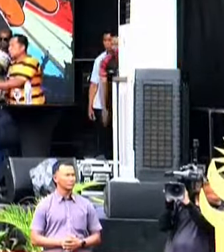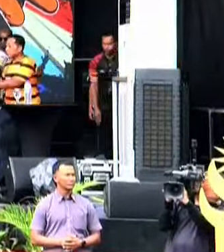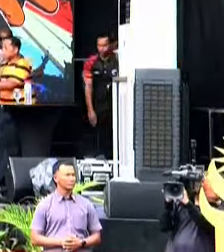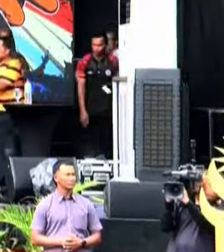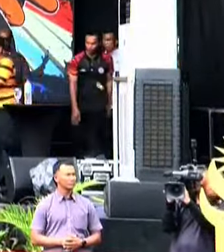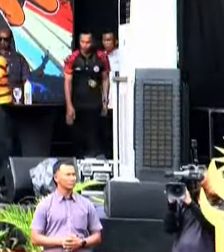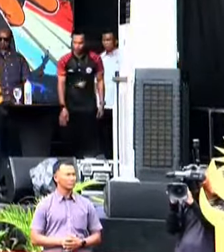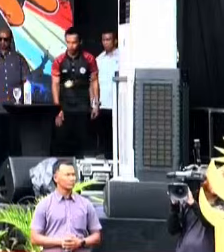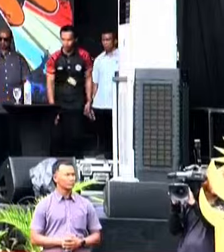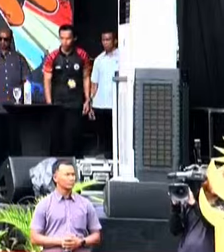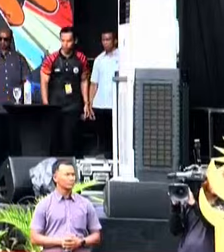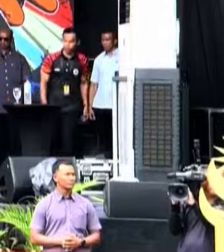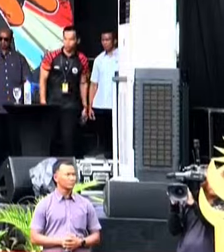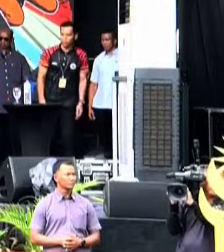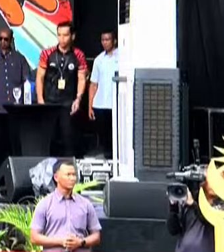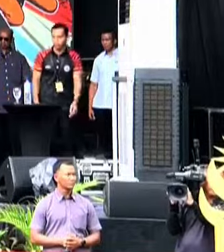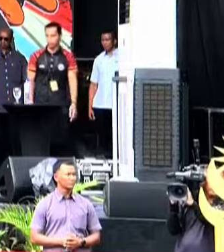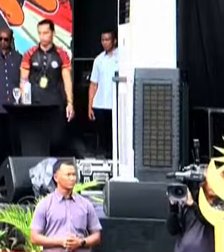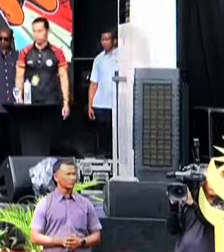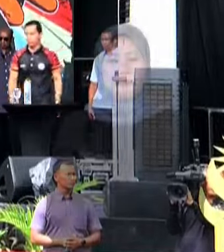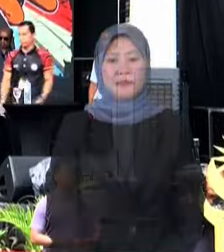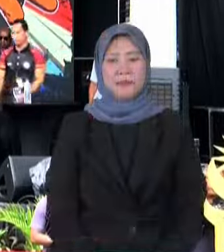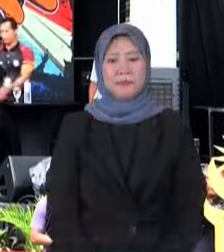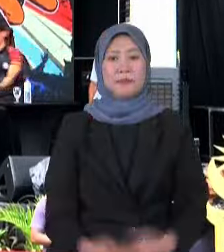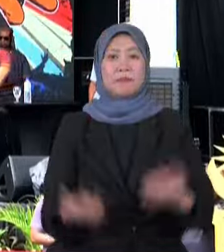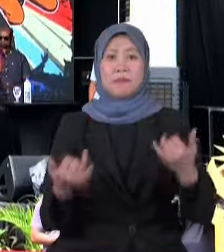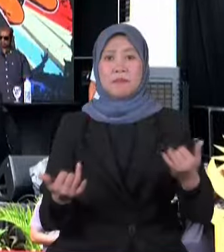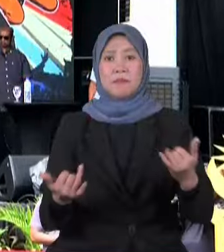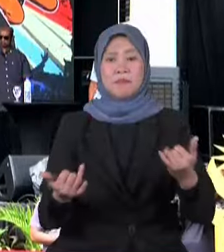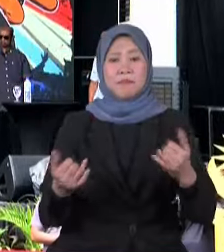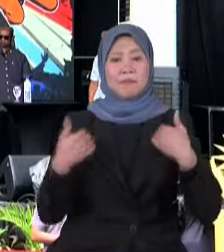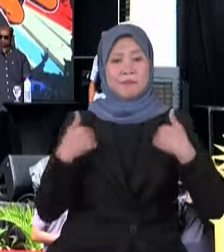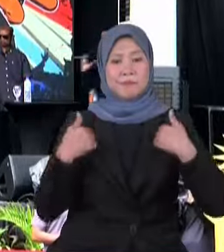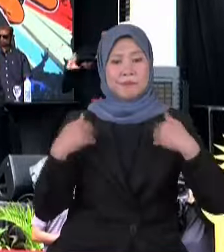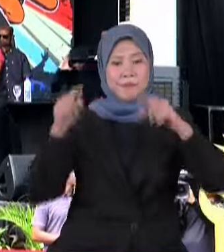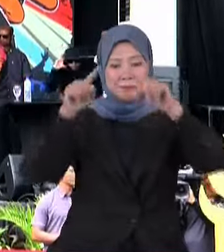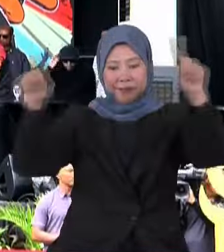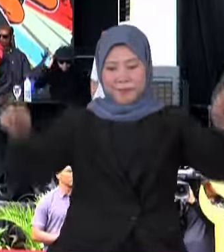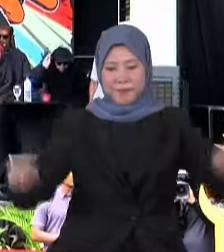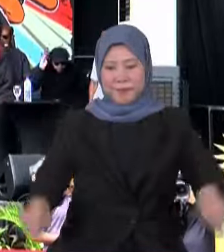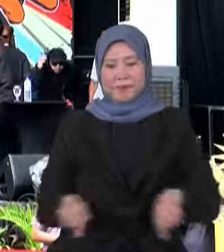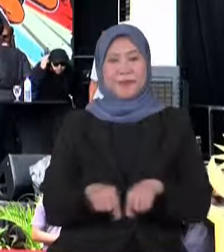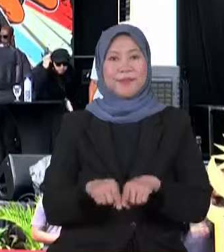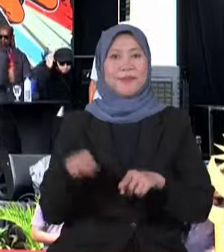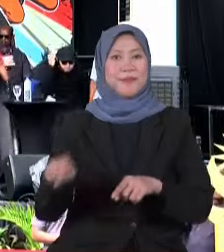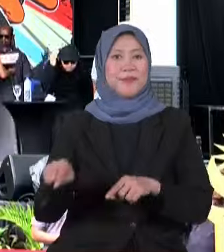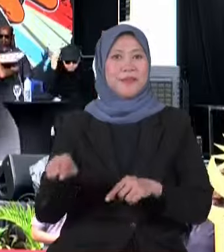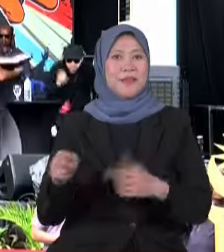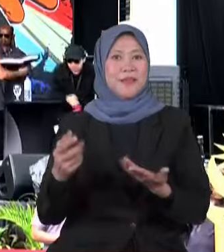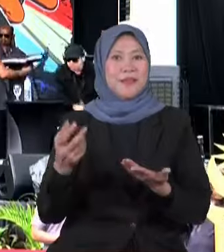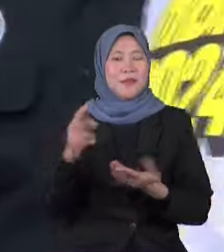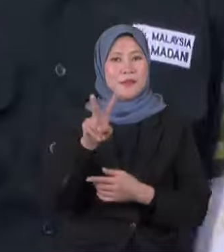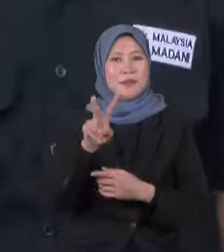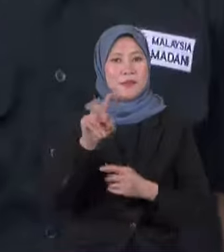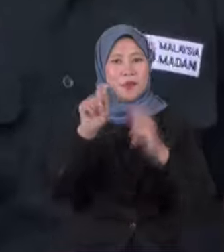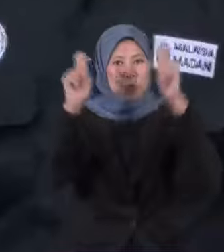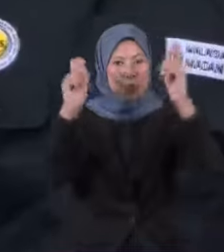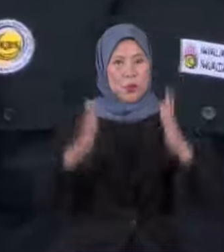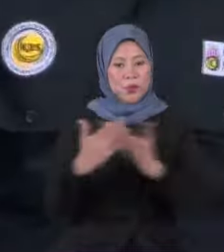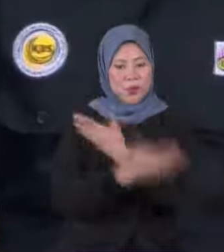Dan apa yang dapat kita saksikan ketika ini adalah box judul HBN 24 yang dibawa oleh saudara Syafiq Rizwan, tokoh Belia